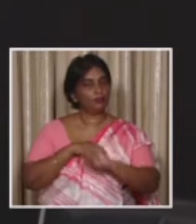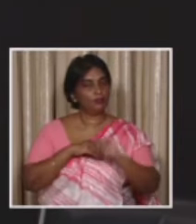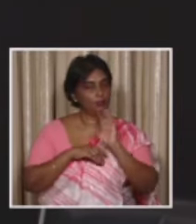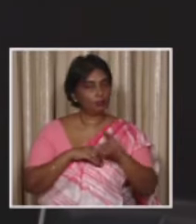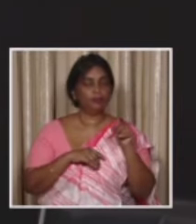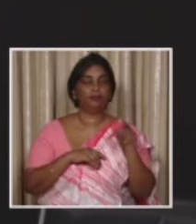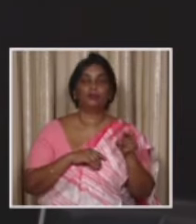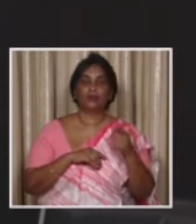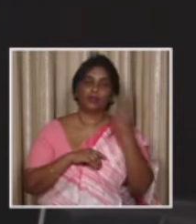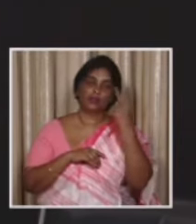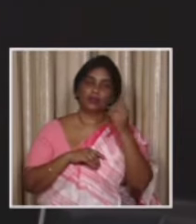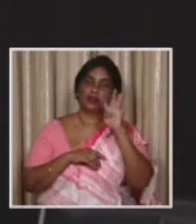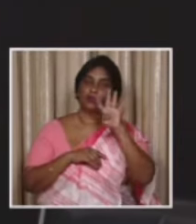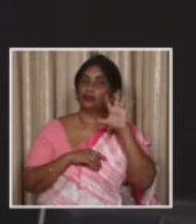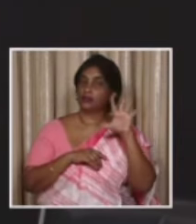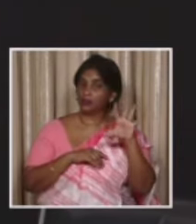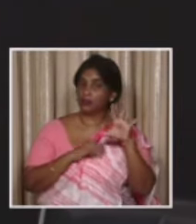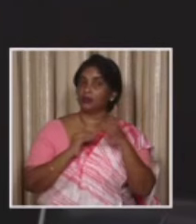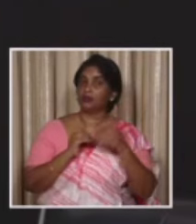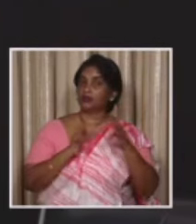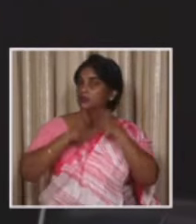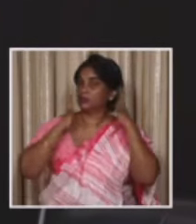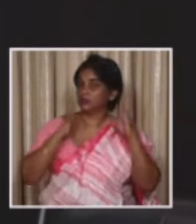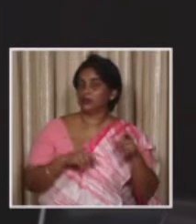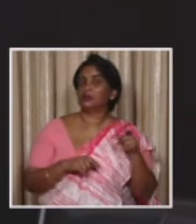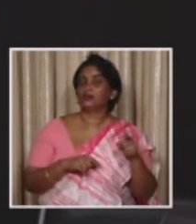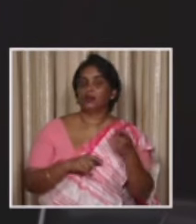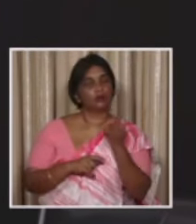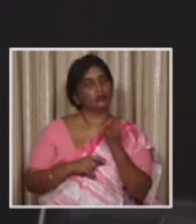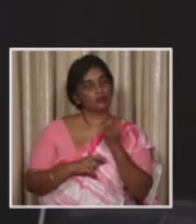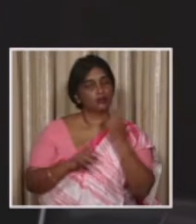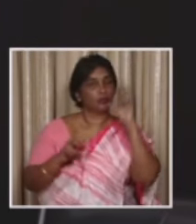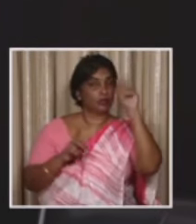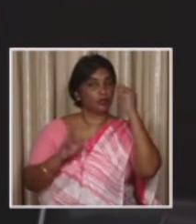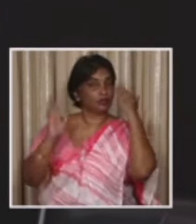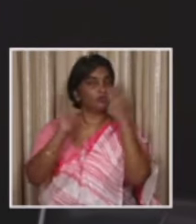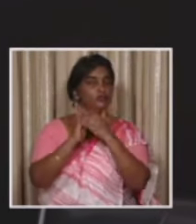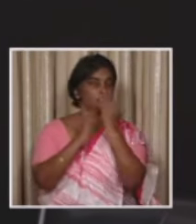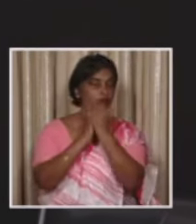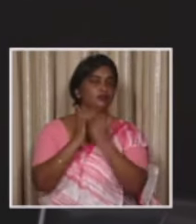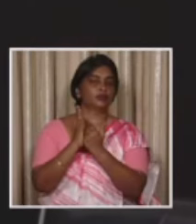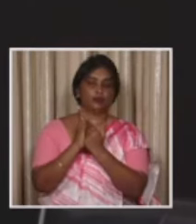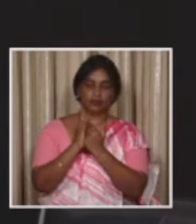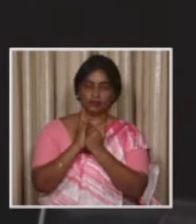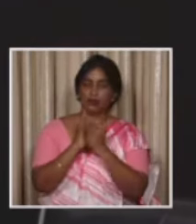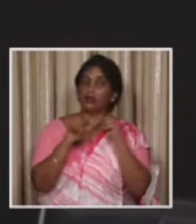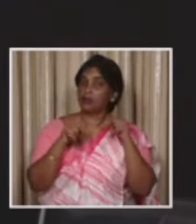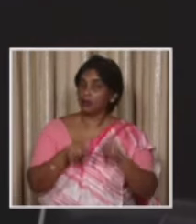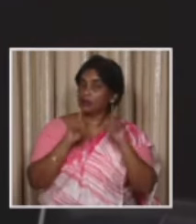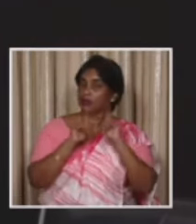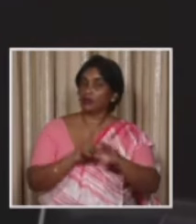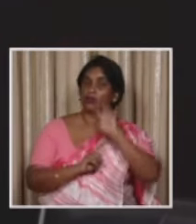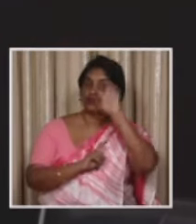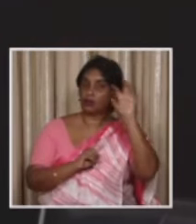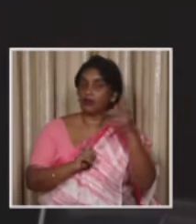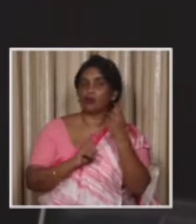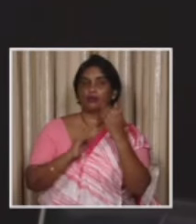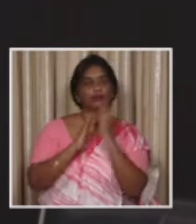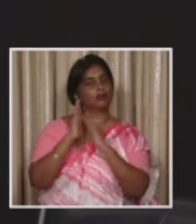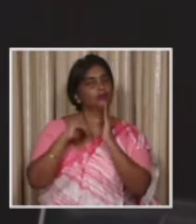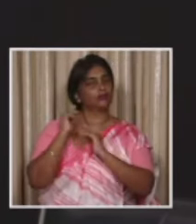තියෙන්නේ 2045 වැනි විශාල ආර්ථික දැක්මක් තියෙන වැඩපිළිවෙල. අද එවන් රටවල් ඒ ආර්ථික